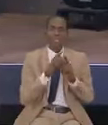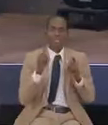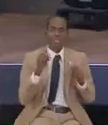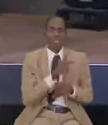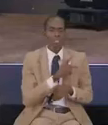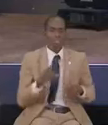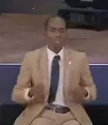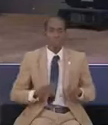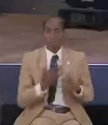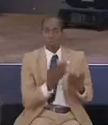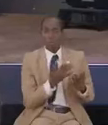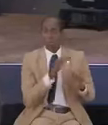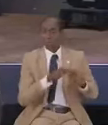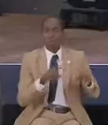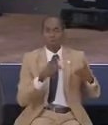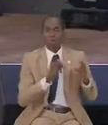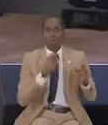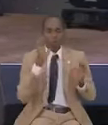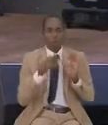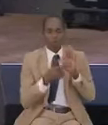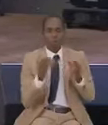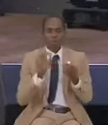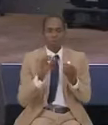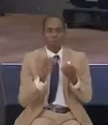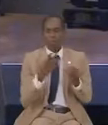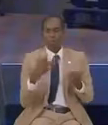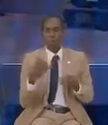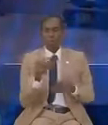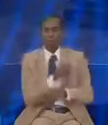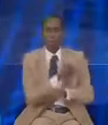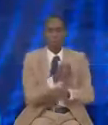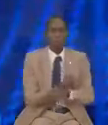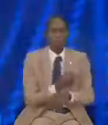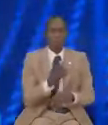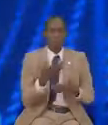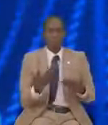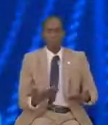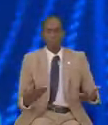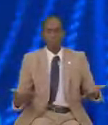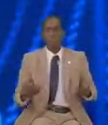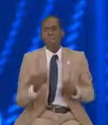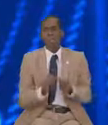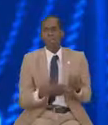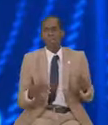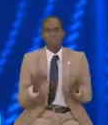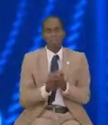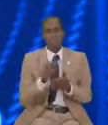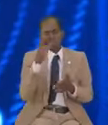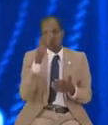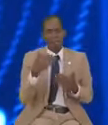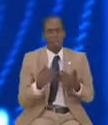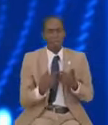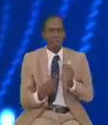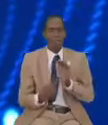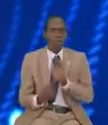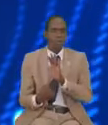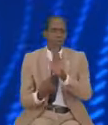attendez tout et l'autre côté qu'il avait les ressources tout ce qu'il avait il aura tout montré